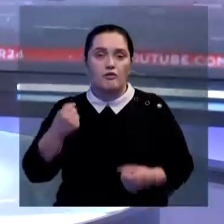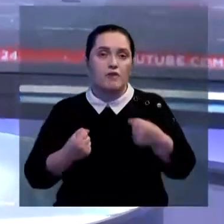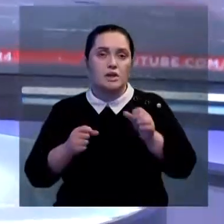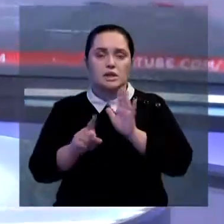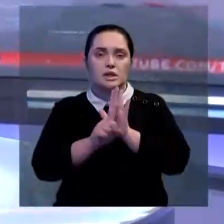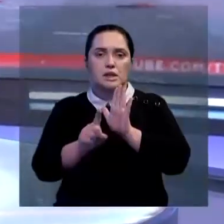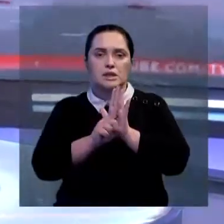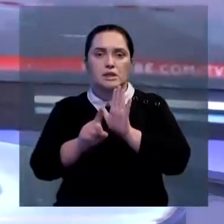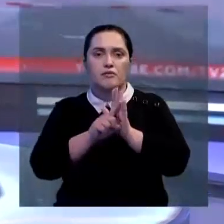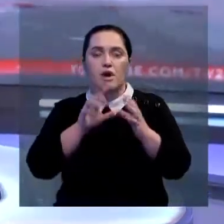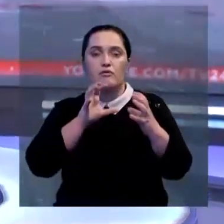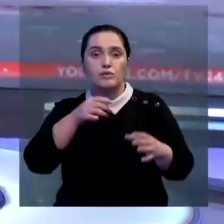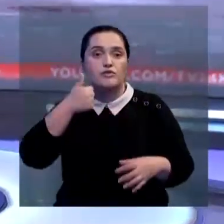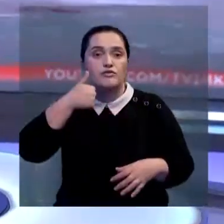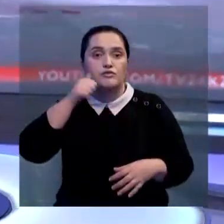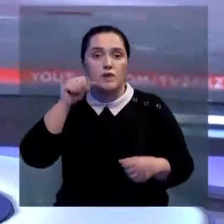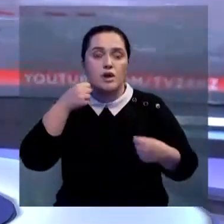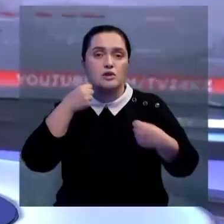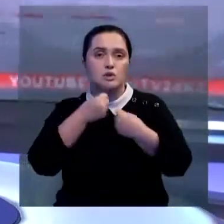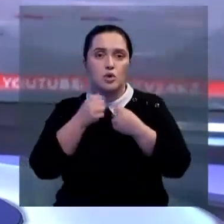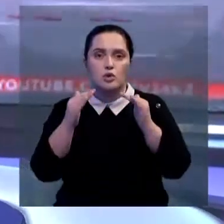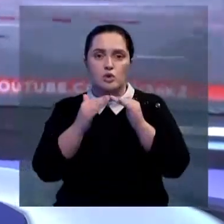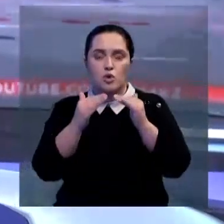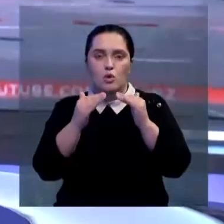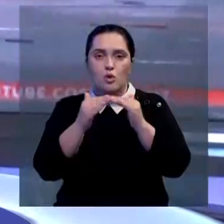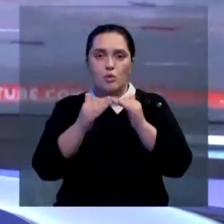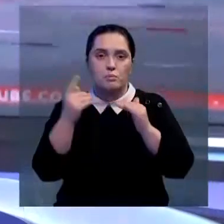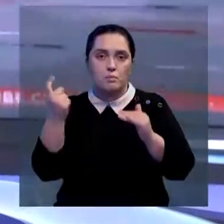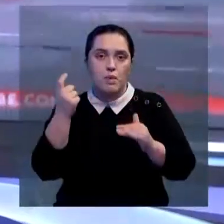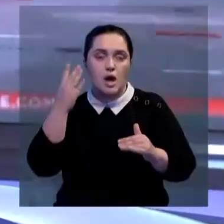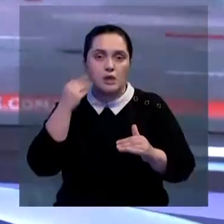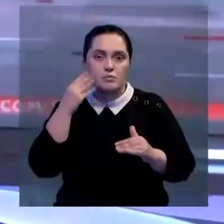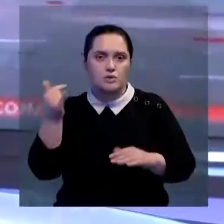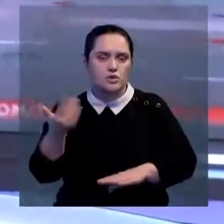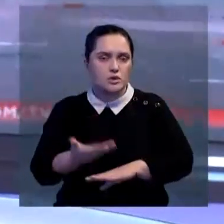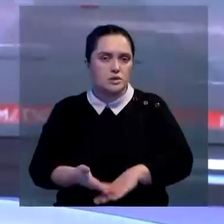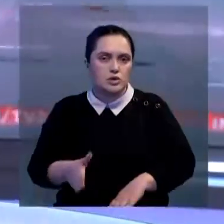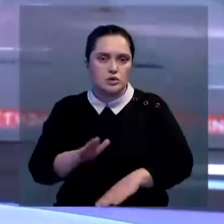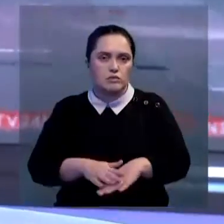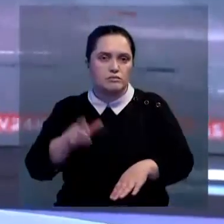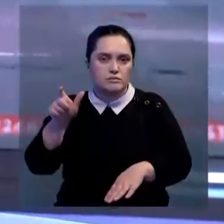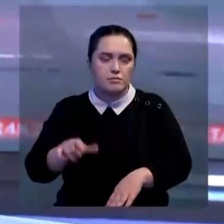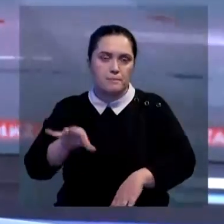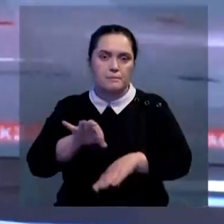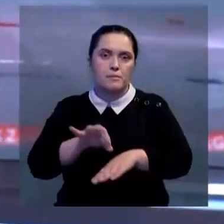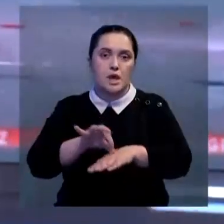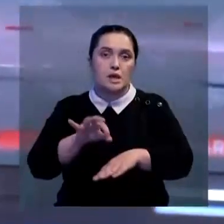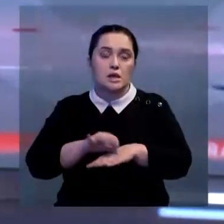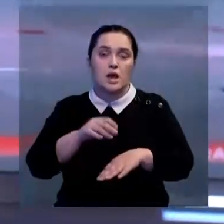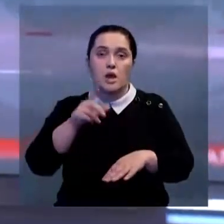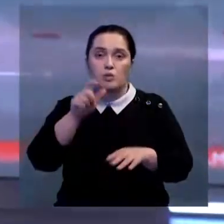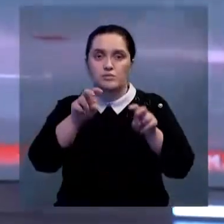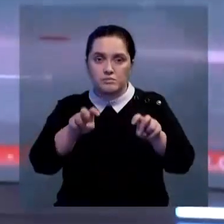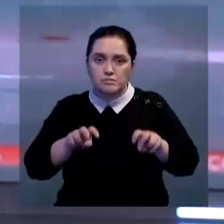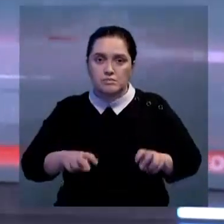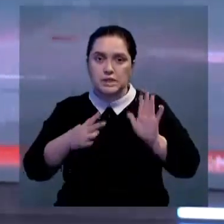Водитель рейсового автобуса, который вчера врезался в частный жилой дом в Алматы, находится в крайне тяжелом состоянии. Пострадавшие пассажиры,